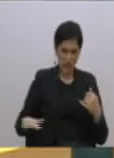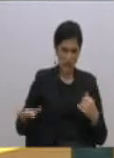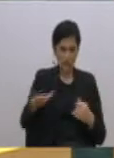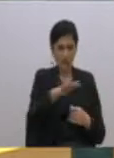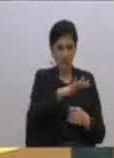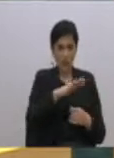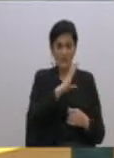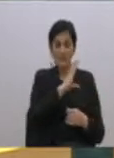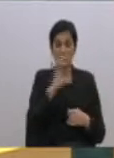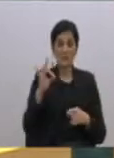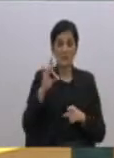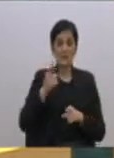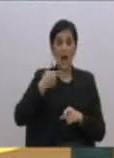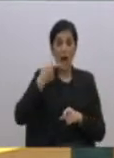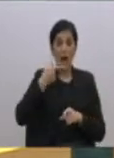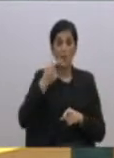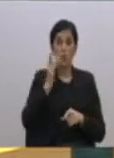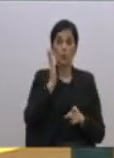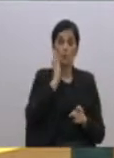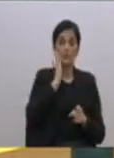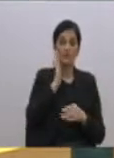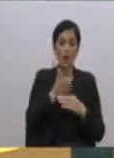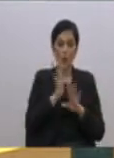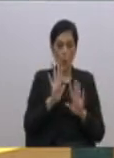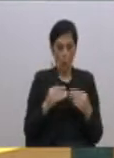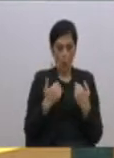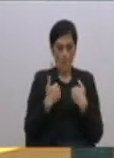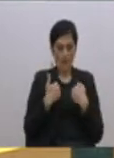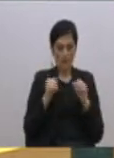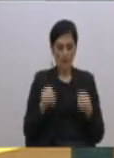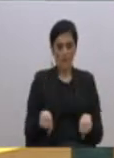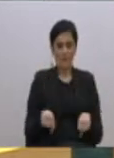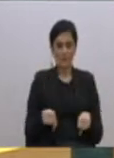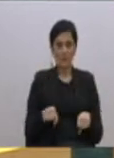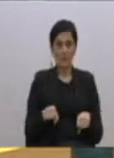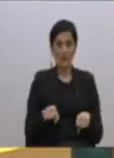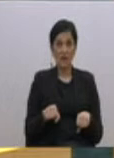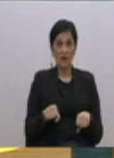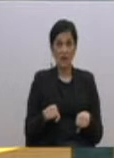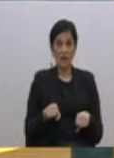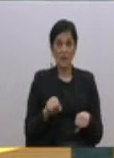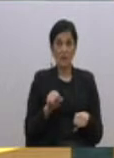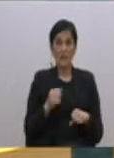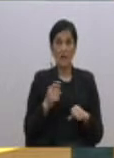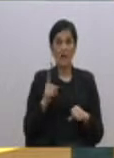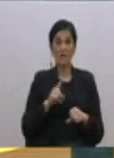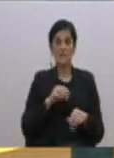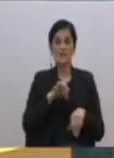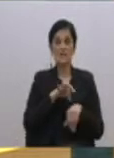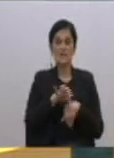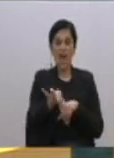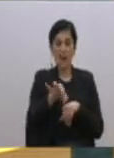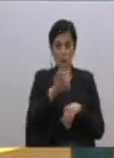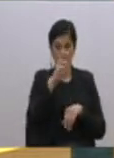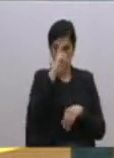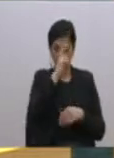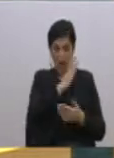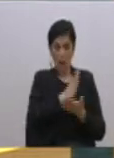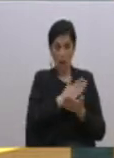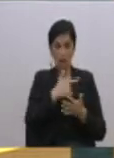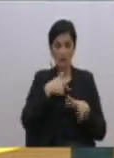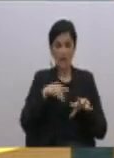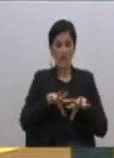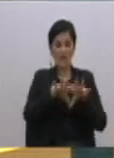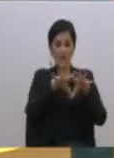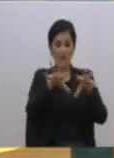კავშირი ამბობს, რომ ყვან მართლის გარჩევა მხოლოდ მე შემიძლია. Და ვინაიდან ის ძალადობრივი სახელმწიფოა და ჩვენ დაპყრობილები